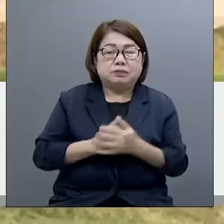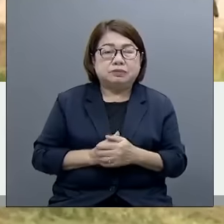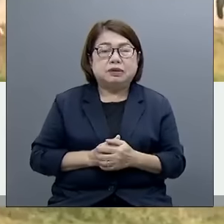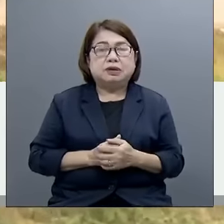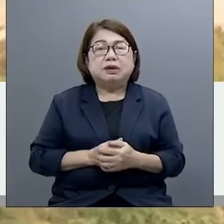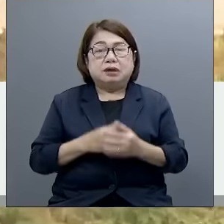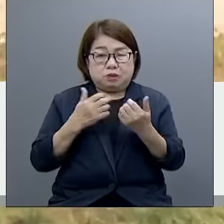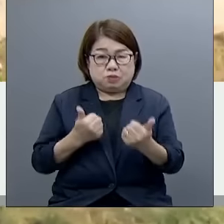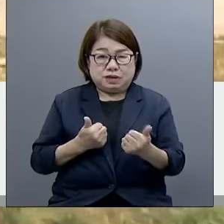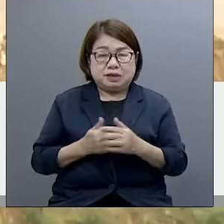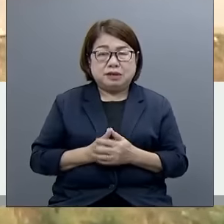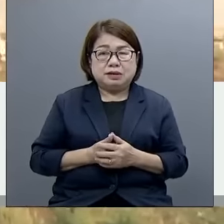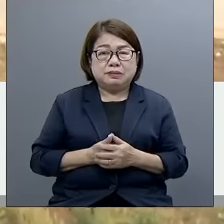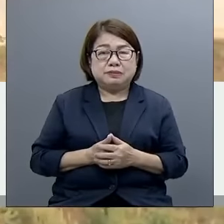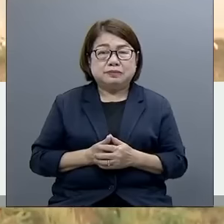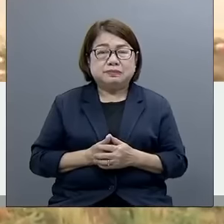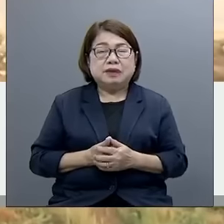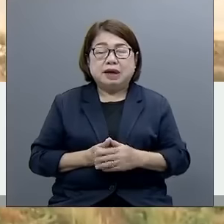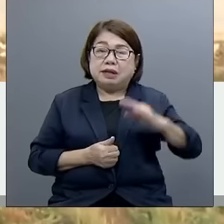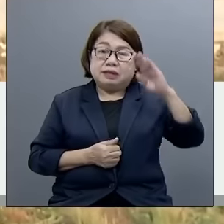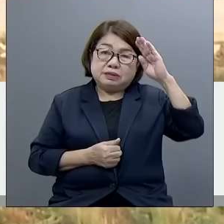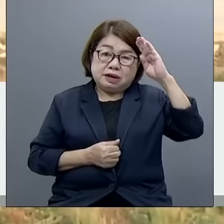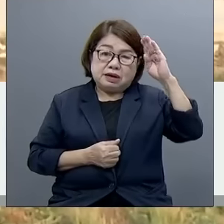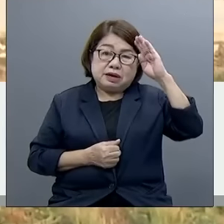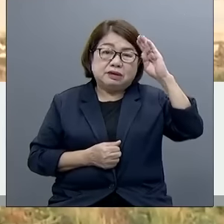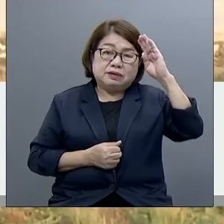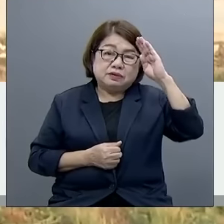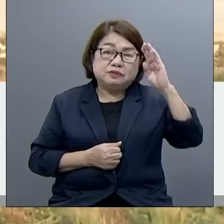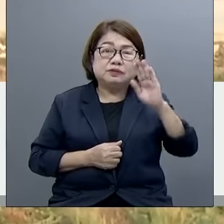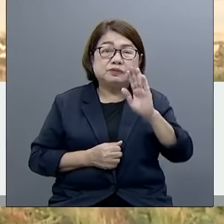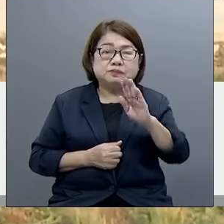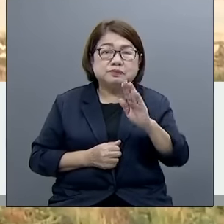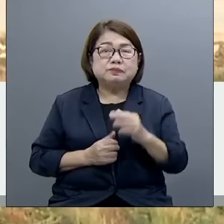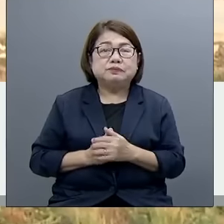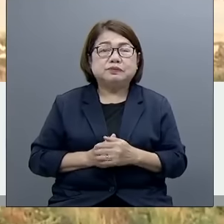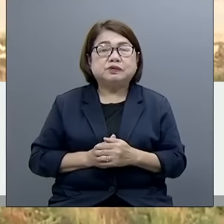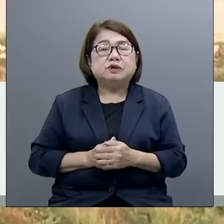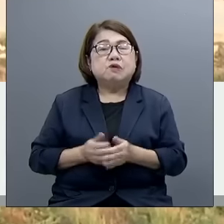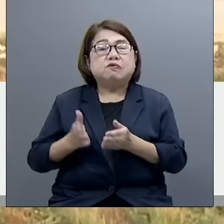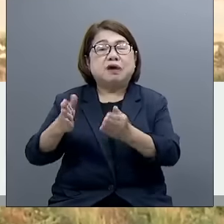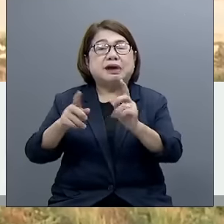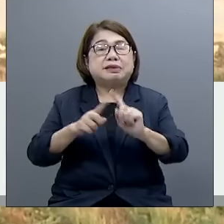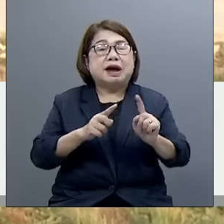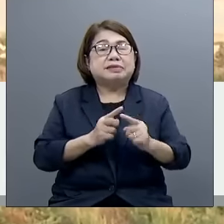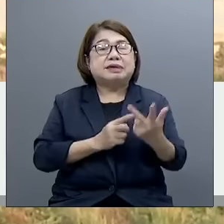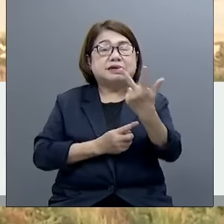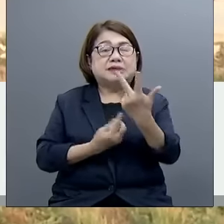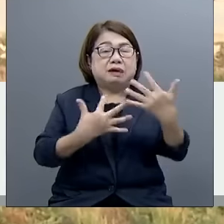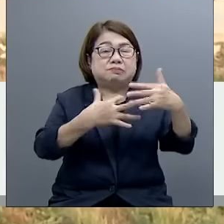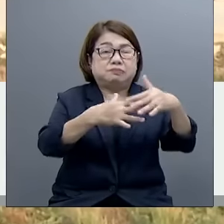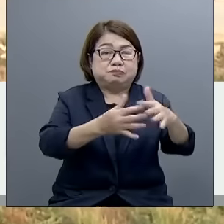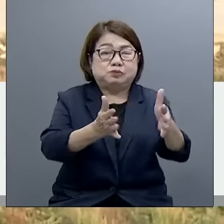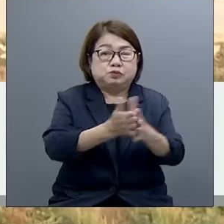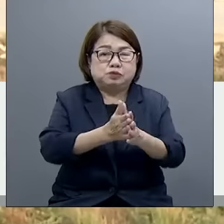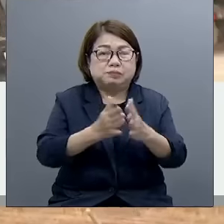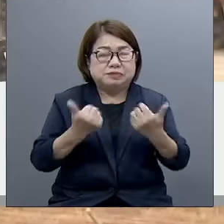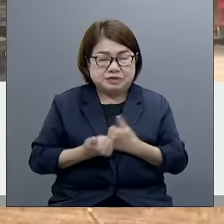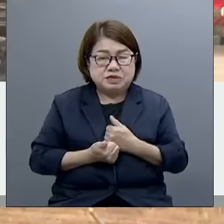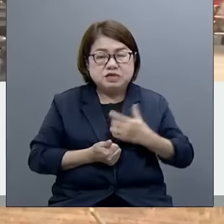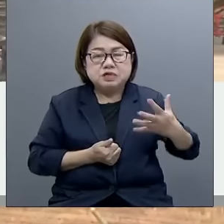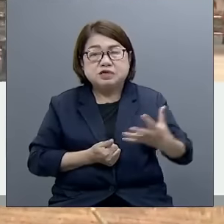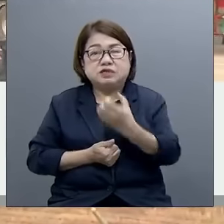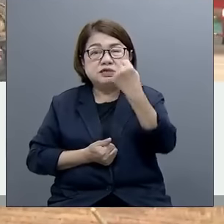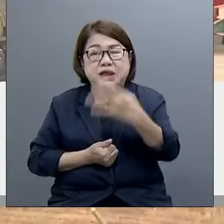างการกองทัพนะครับก็กองกำลังผสม3ฝ่ายก็สามารถยึดได้ทั้งหมดแล้วนะครับก็จะเห็นนะครับมีรถแล้ว